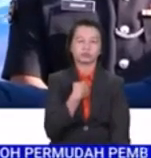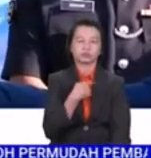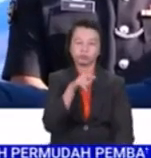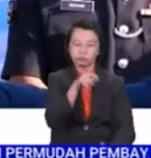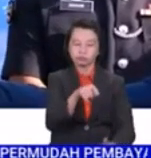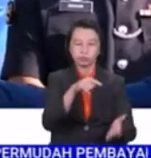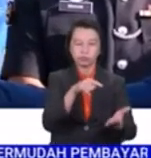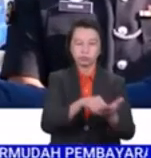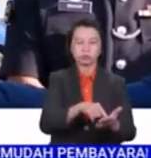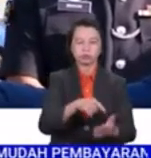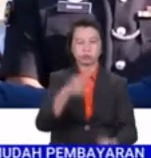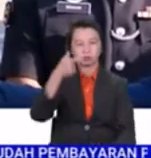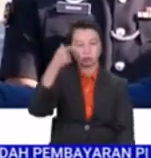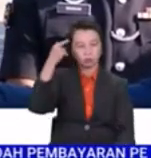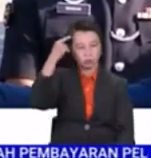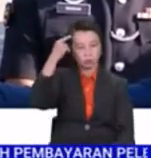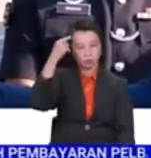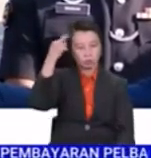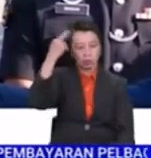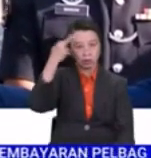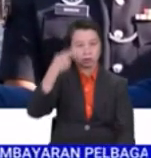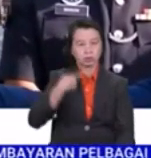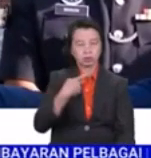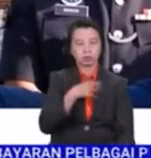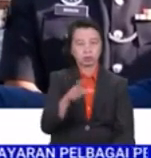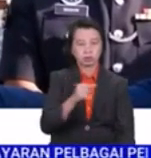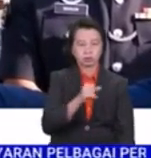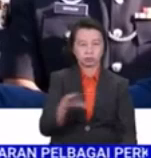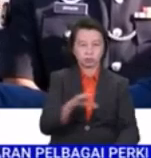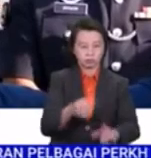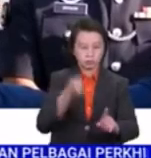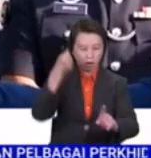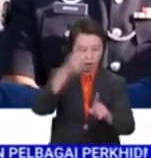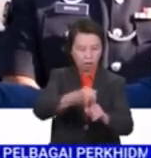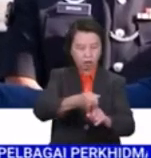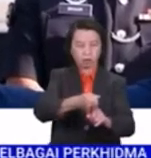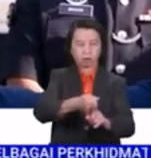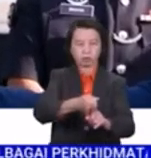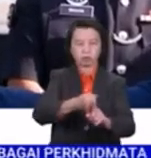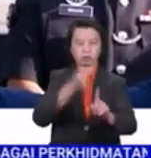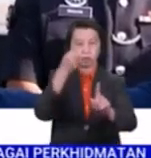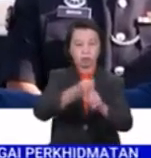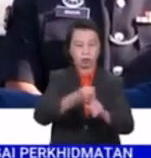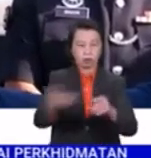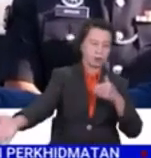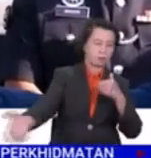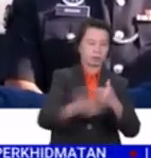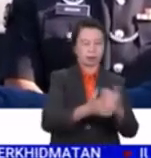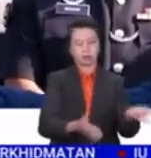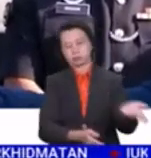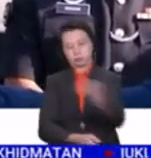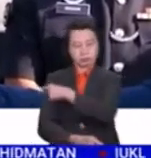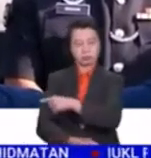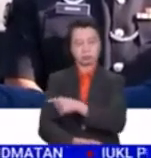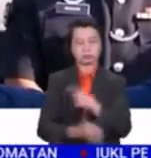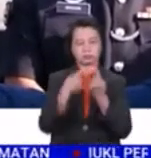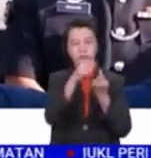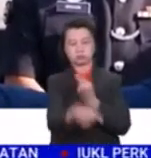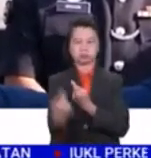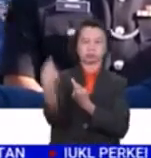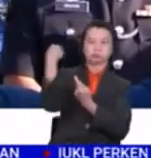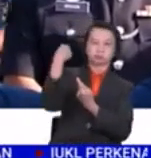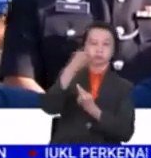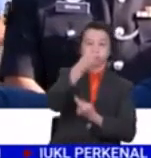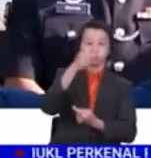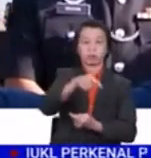disebabkan bahwa kita mengambil langkah supaya mengarahkan mereka ke balik semula kelupas satu karena